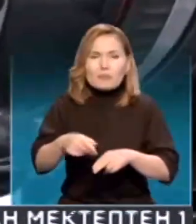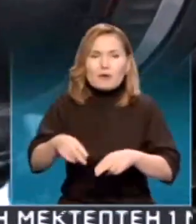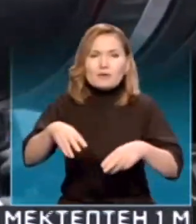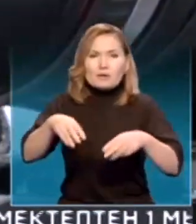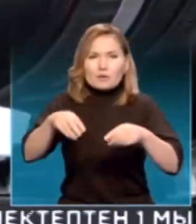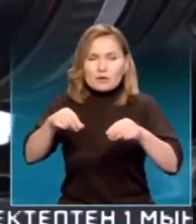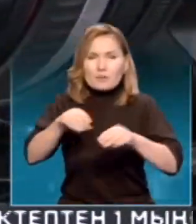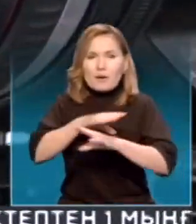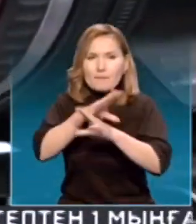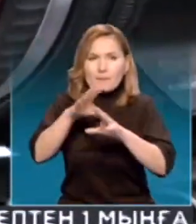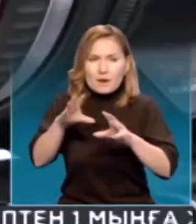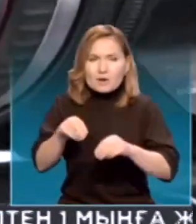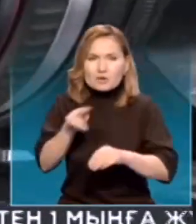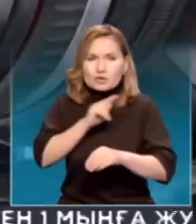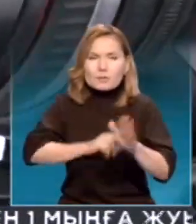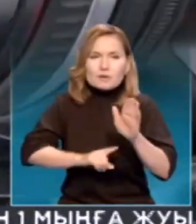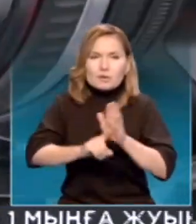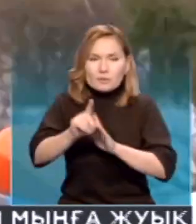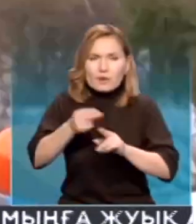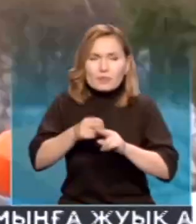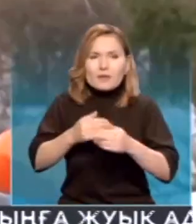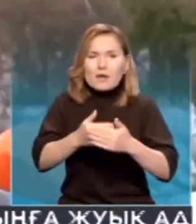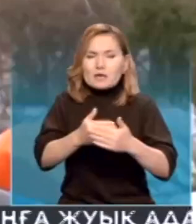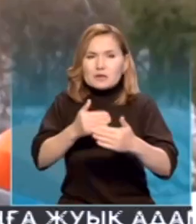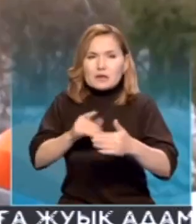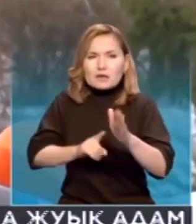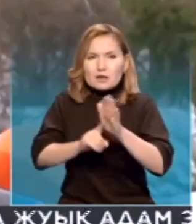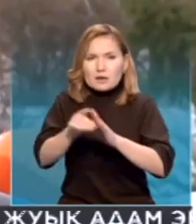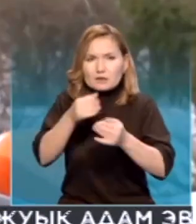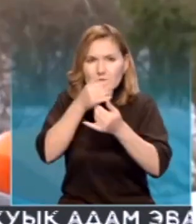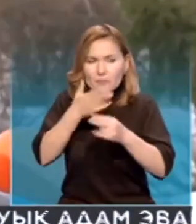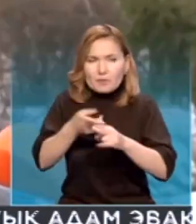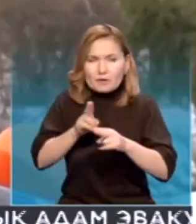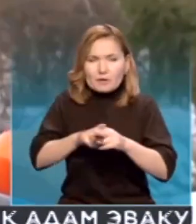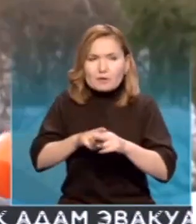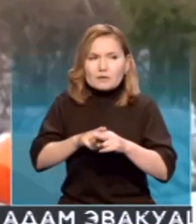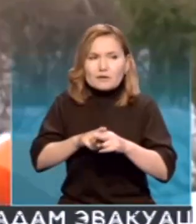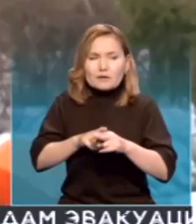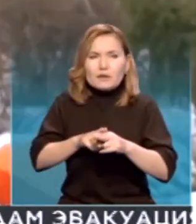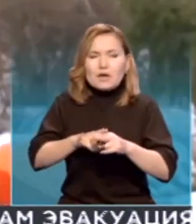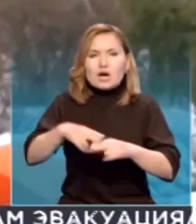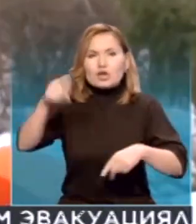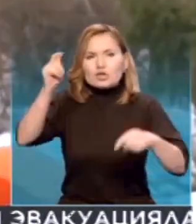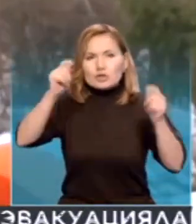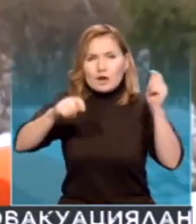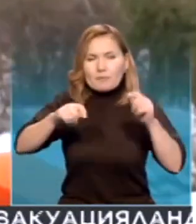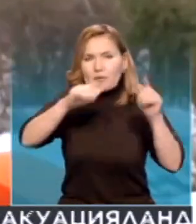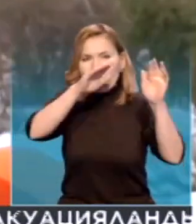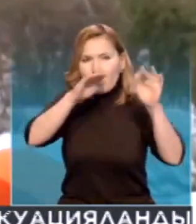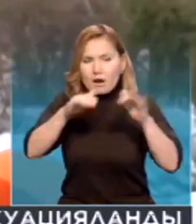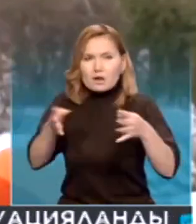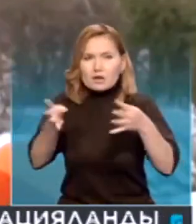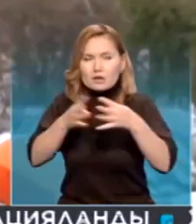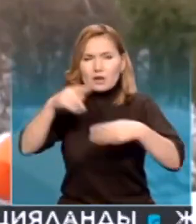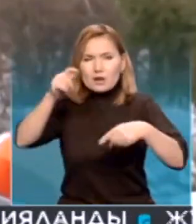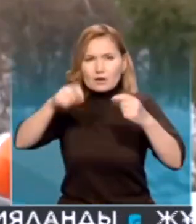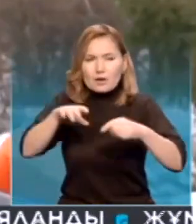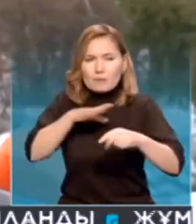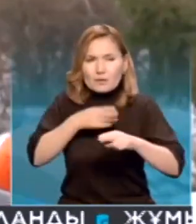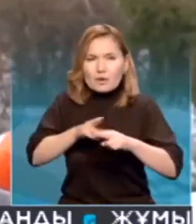жатыр. Бұл жұмысты ертерек бастауға мүмкіндік болған жоқ, себебі егер жаңбырмен бірге бұл жұмыс атқарылатын болса,